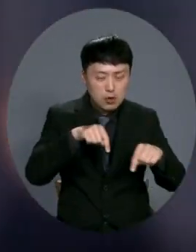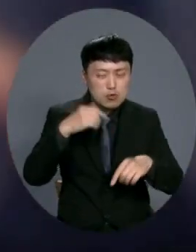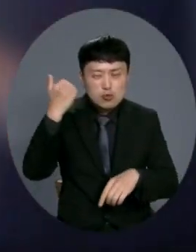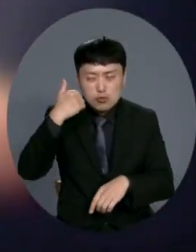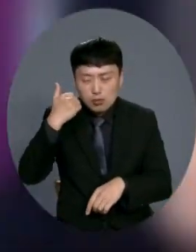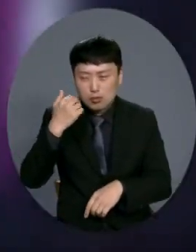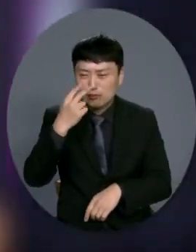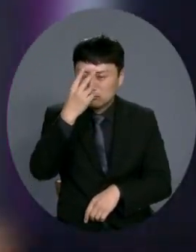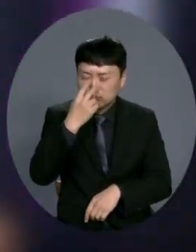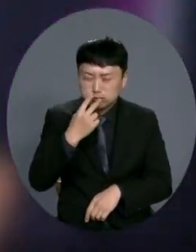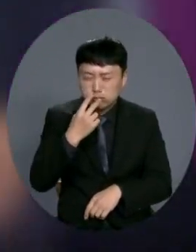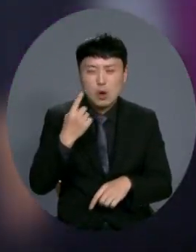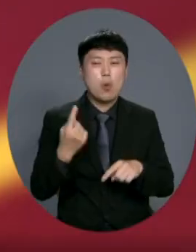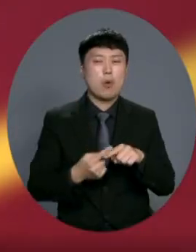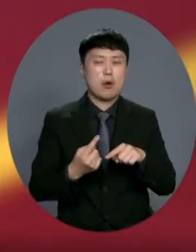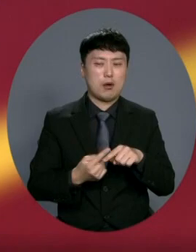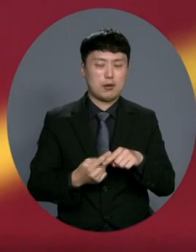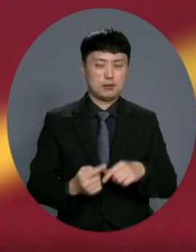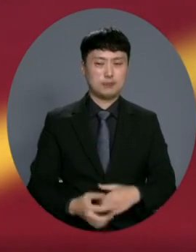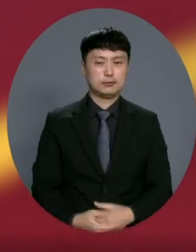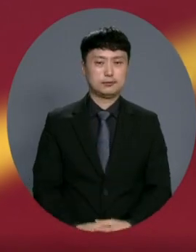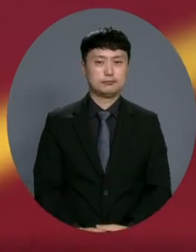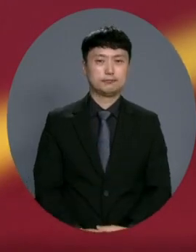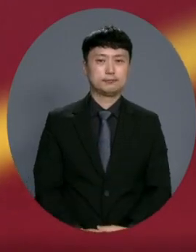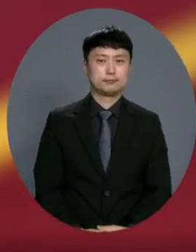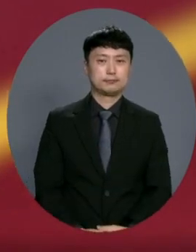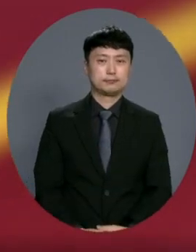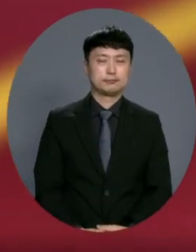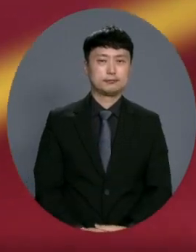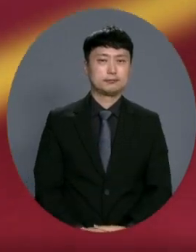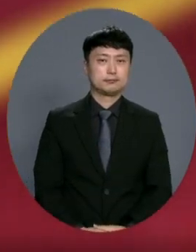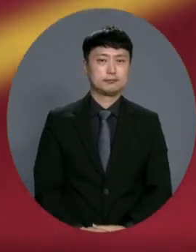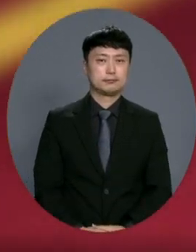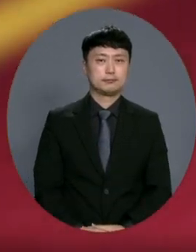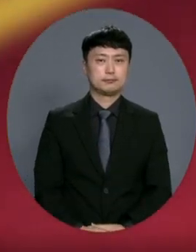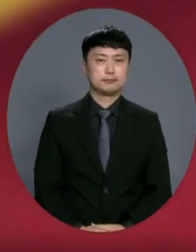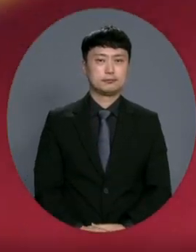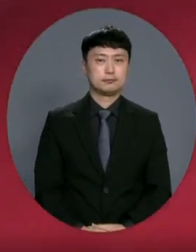전락하는 것 아닌지 우려가 큽니다 MBC 뉴스 수입입니다